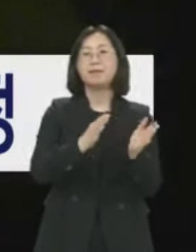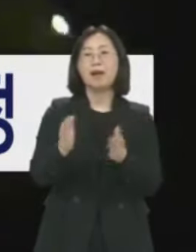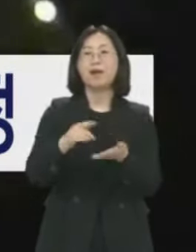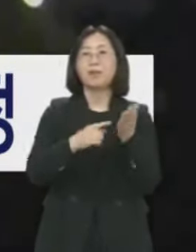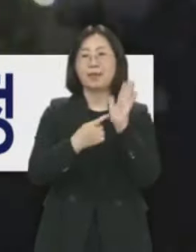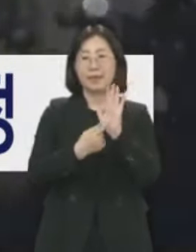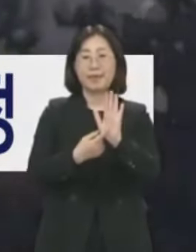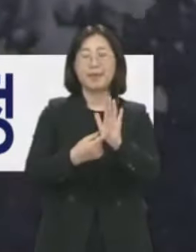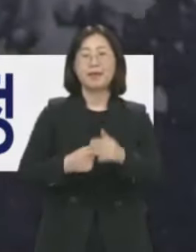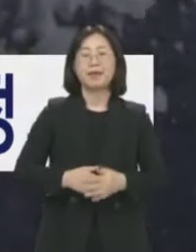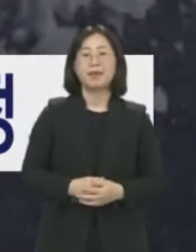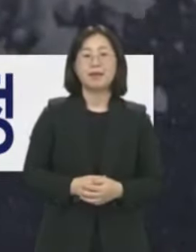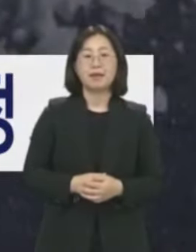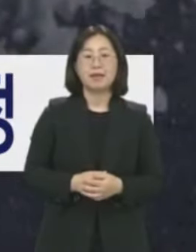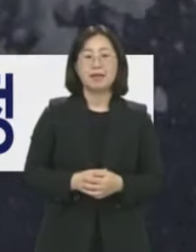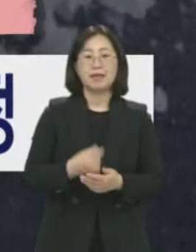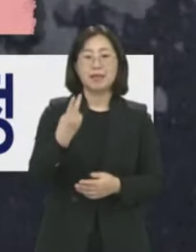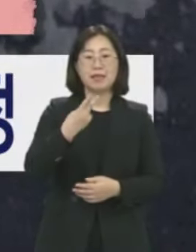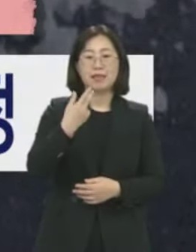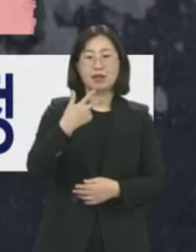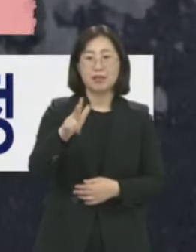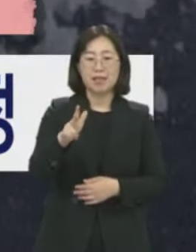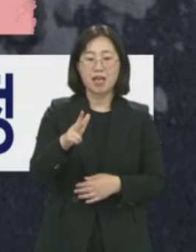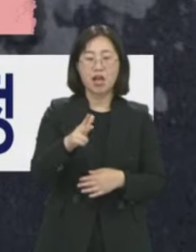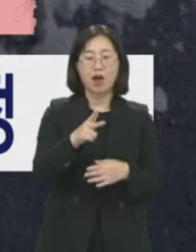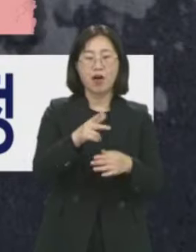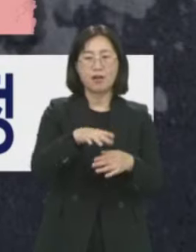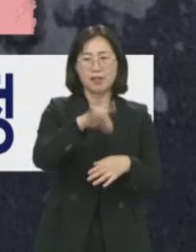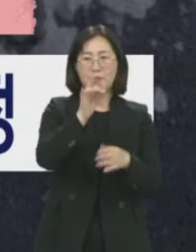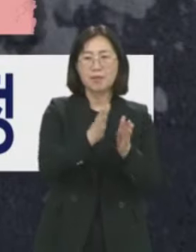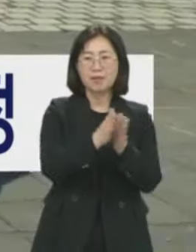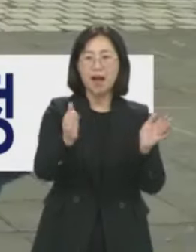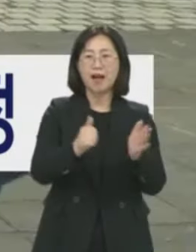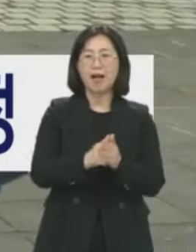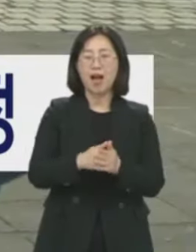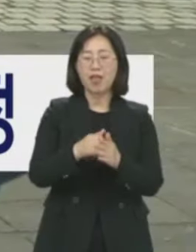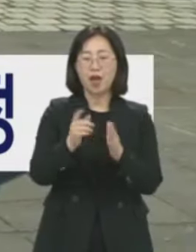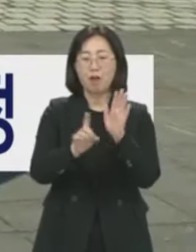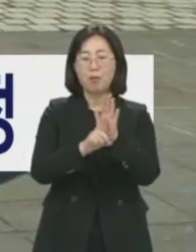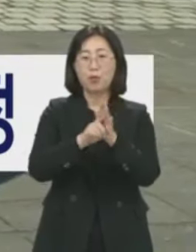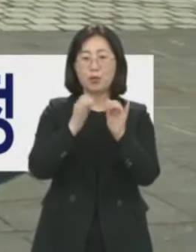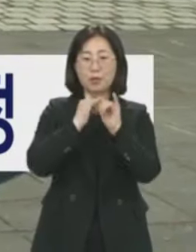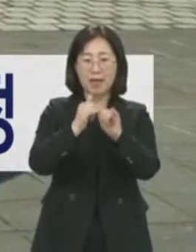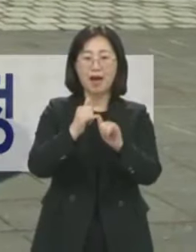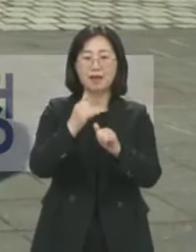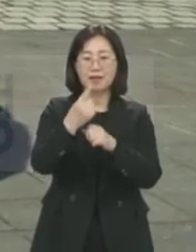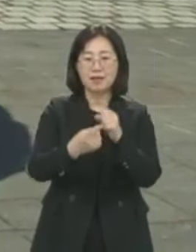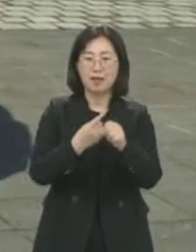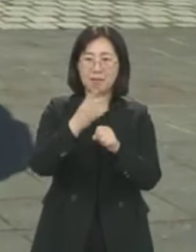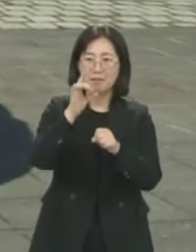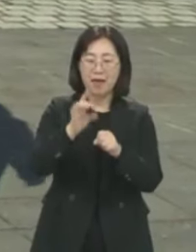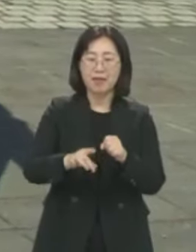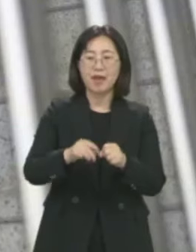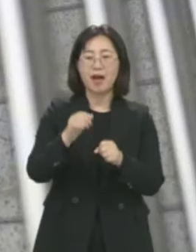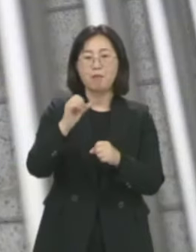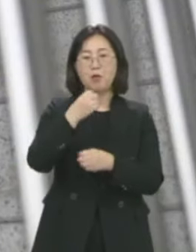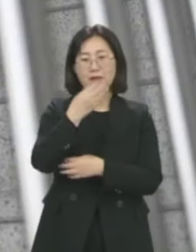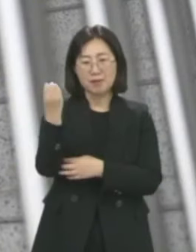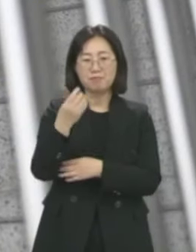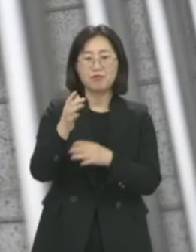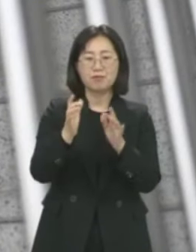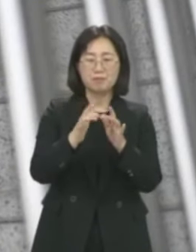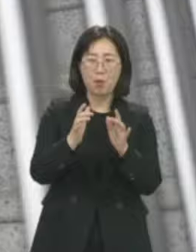평가를 받았습니다. 지난 2007년 제정된 한국조사보도상은 매년 신문과 방송, 인터넷